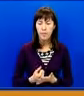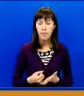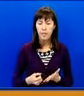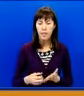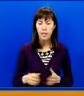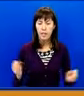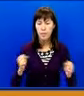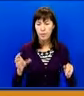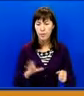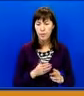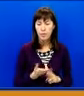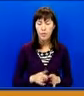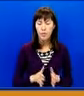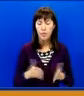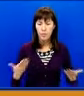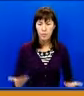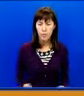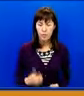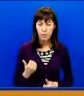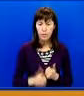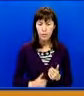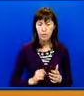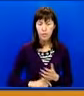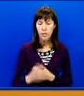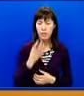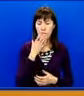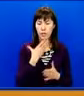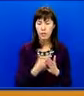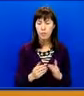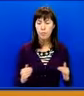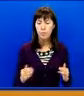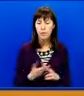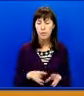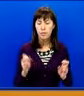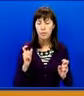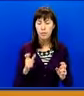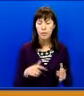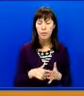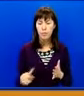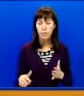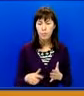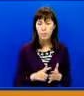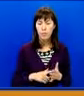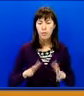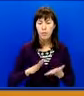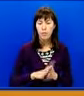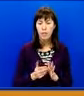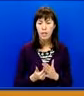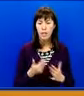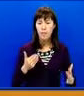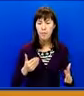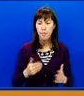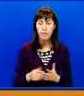заметно похолодало, поэтому большинство жителей частных секторов начали отапливать свои дома. При этом специалисты отмечают, что в основном несчастные случаи